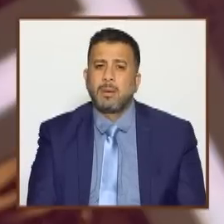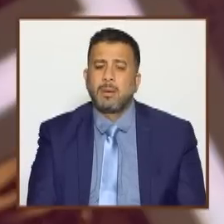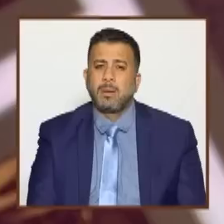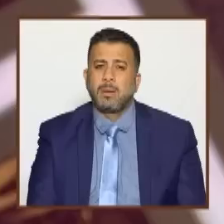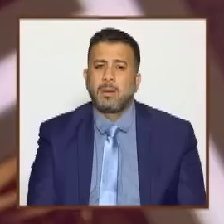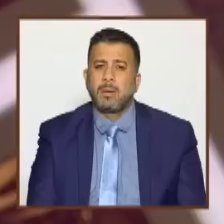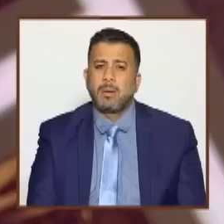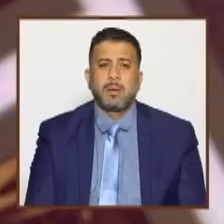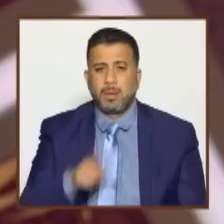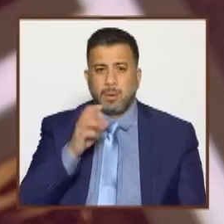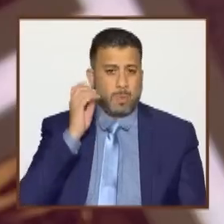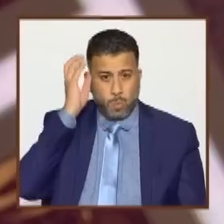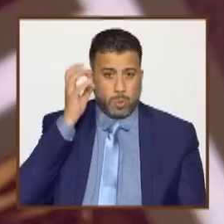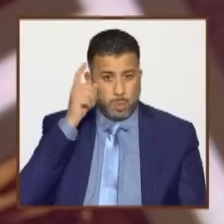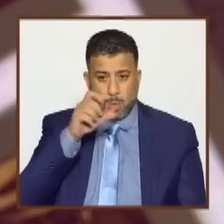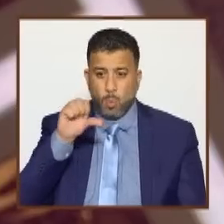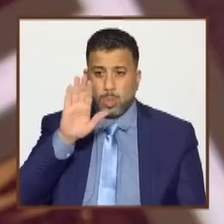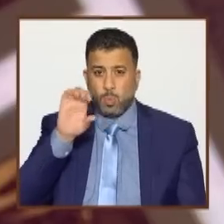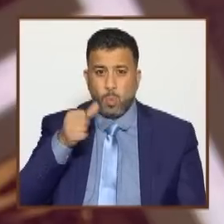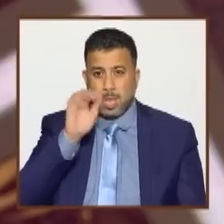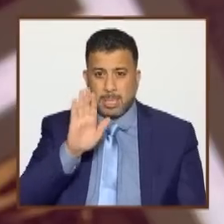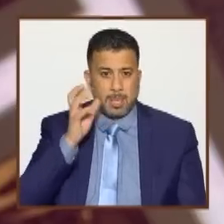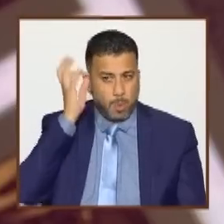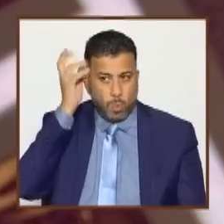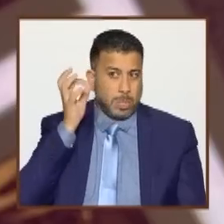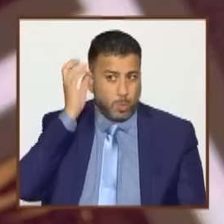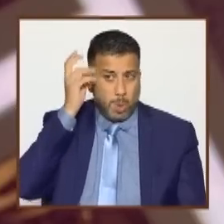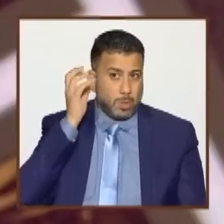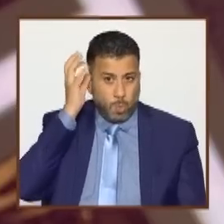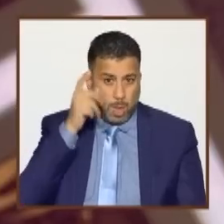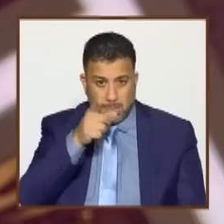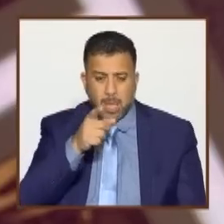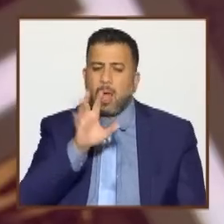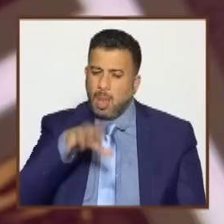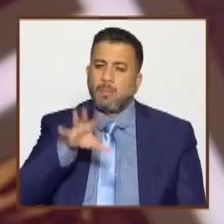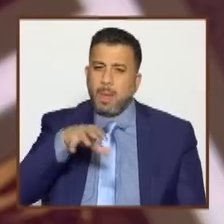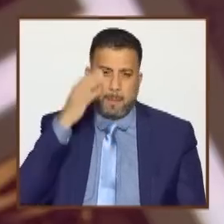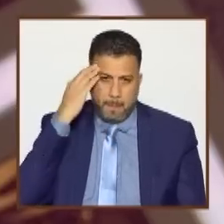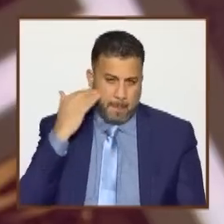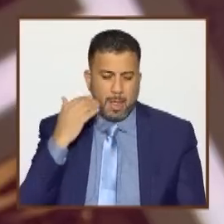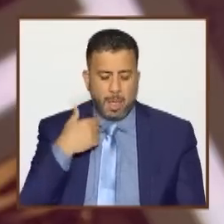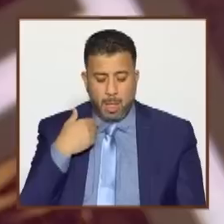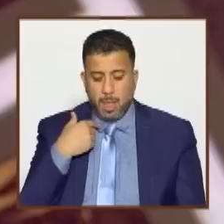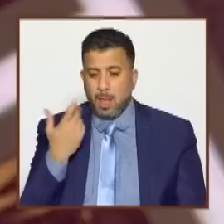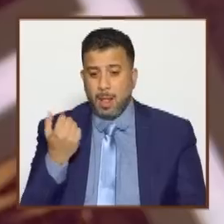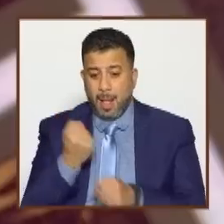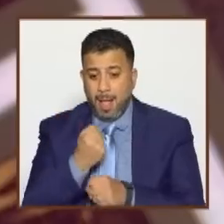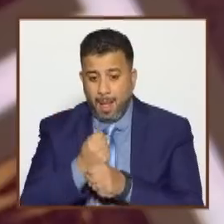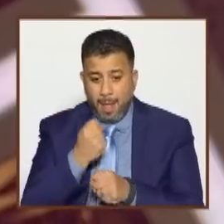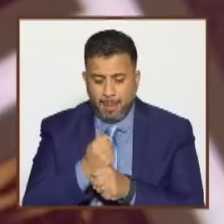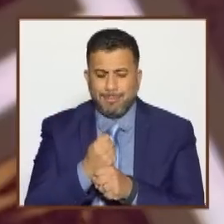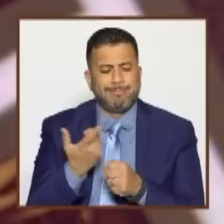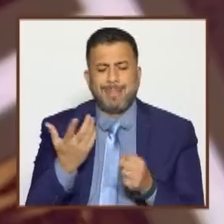يعني. عندك وسواس إيه؟ انت عندك وسواس؟ نعم. طيب يعني انت تقولين بعد ما تنتهين